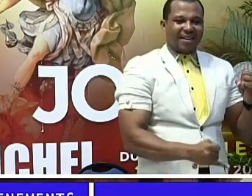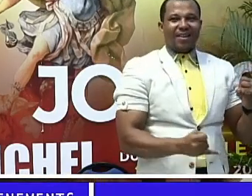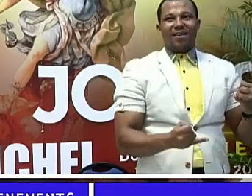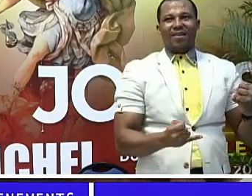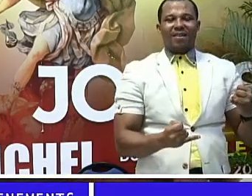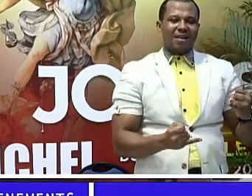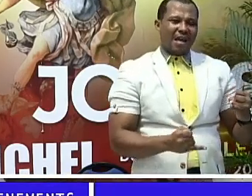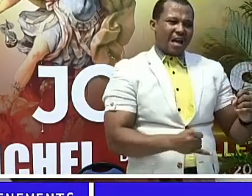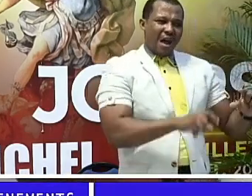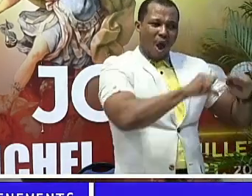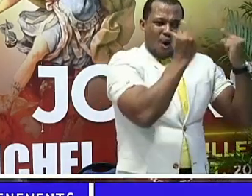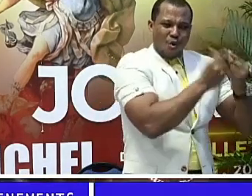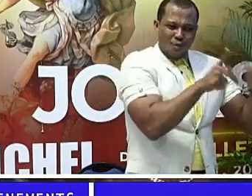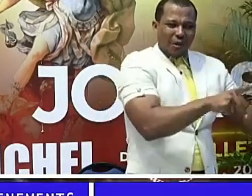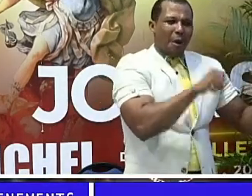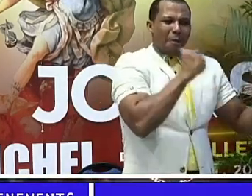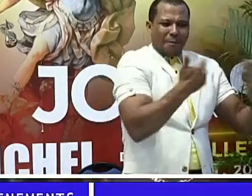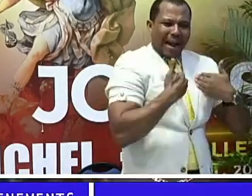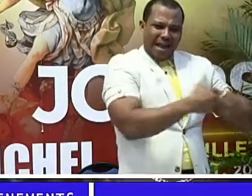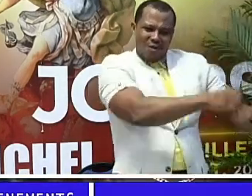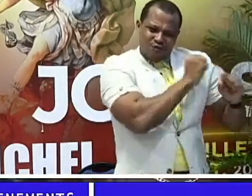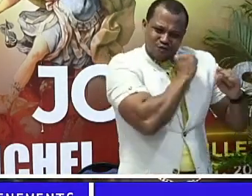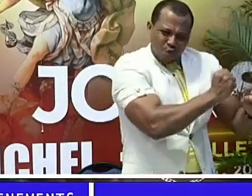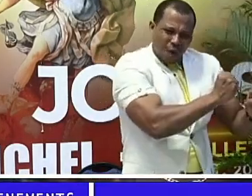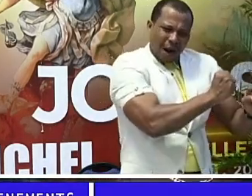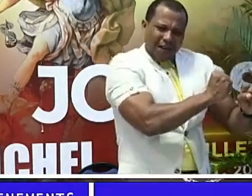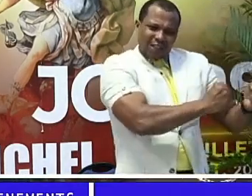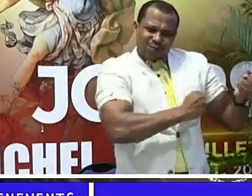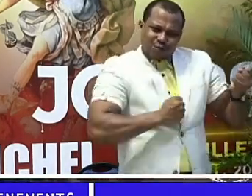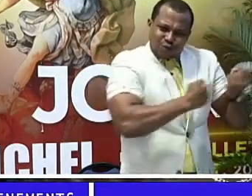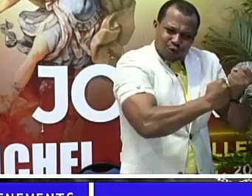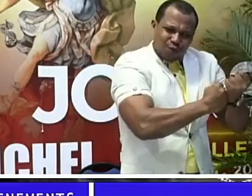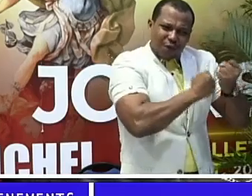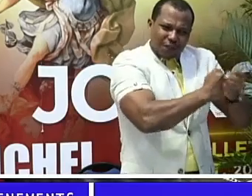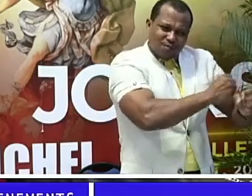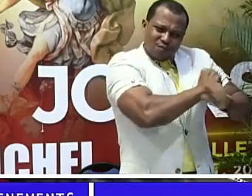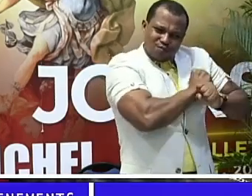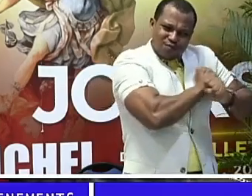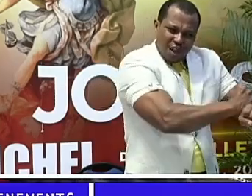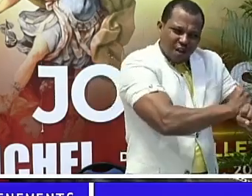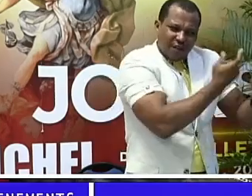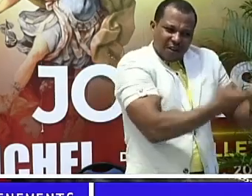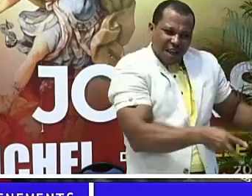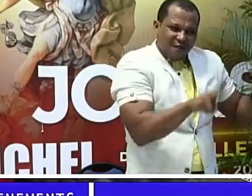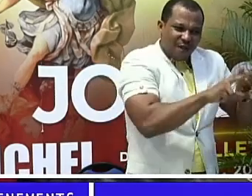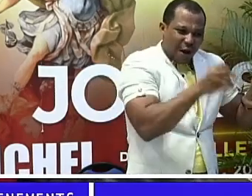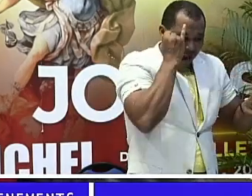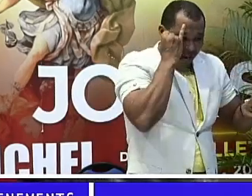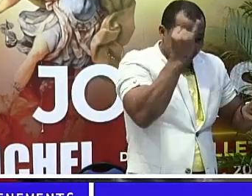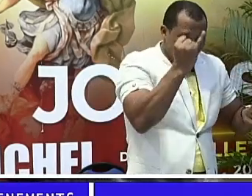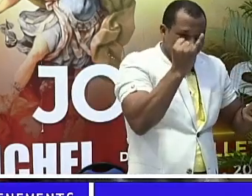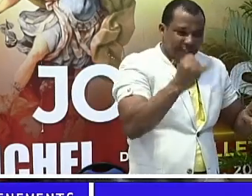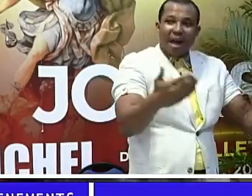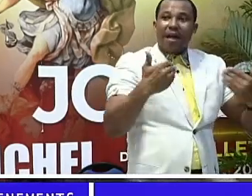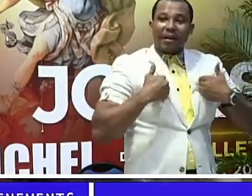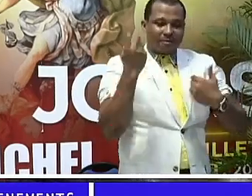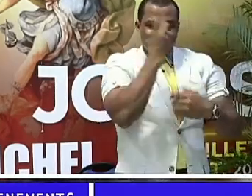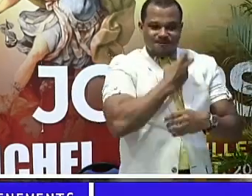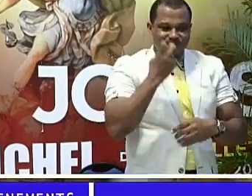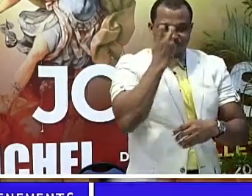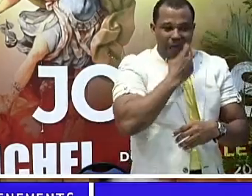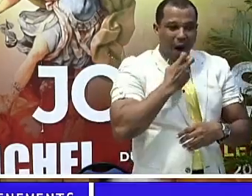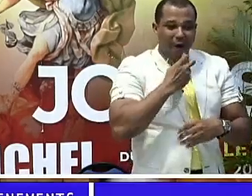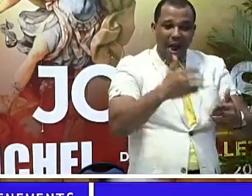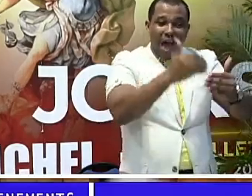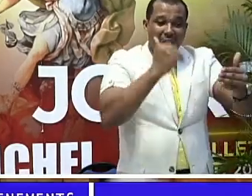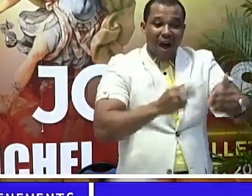gen courage pour gagner des valeurs idéologiques. Et c'est pour ça que par où on va dire,